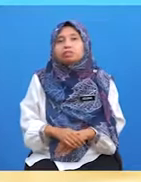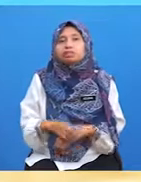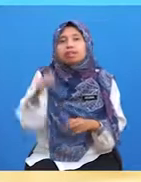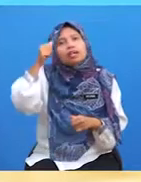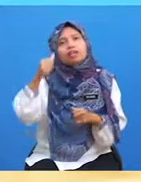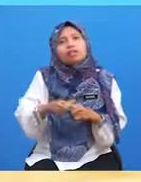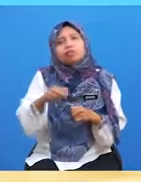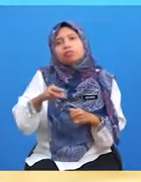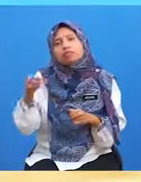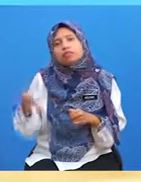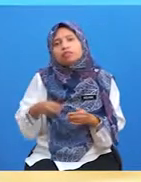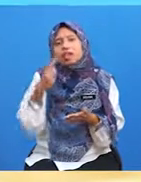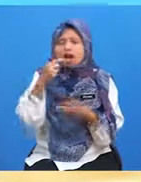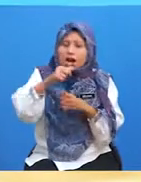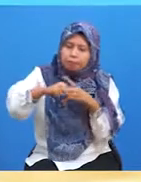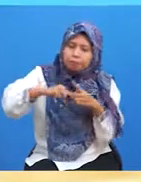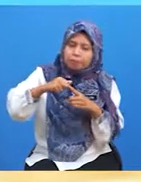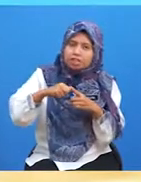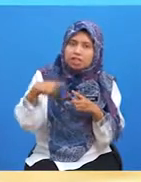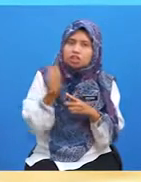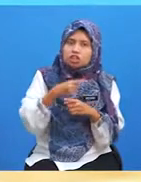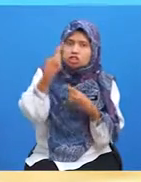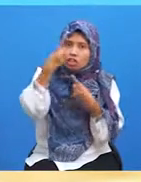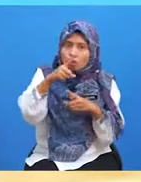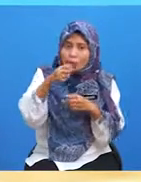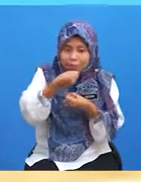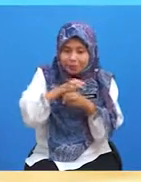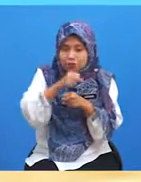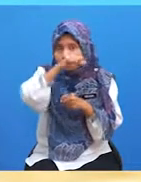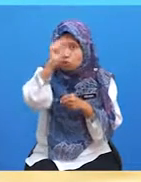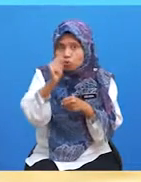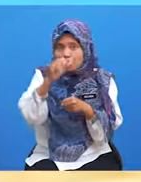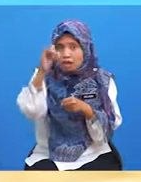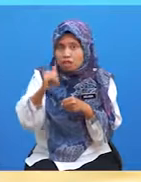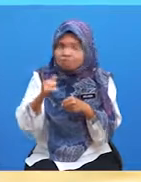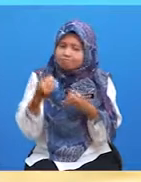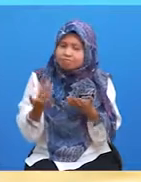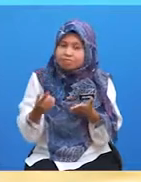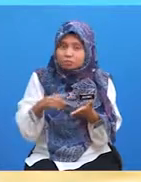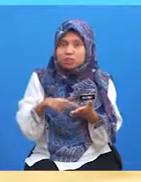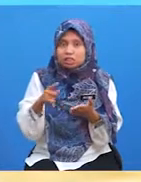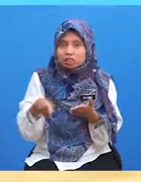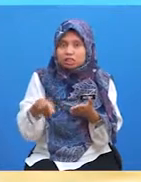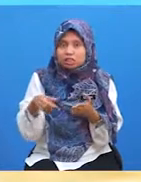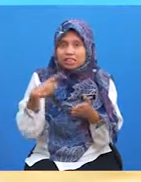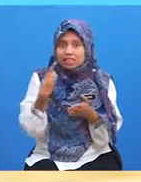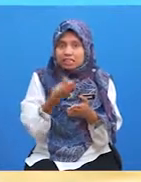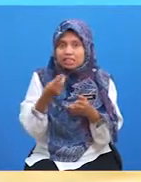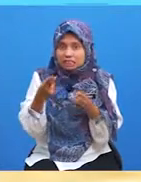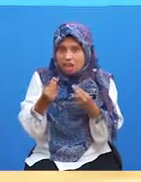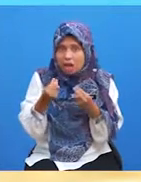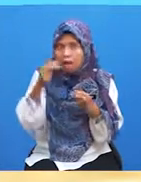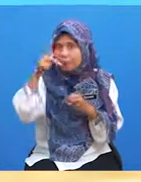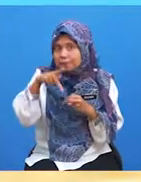Ingat murid-murid, apabila kita menjawab bentuk soalan yang begini, kita hendaklah